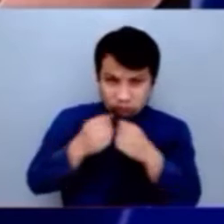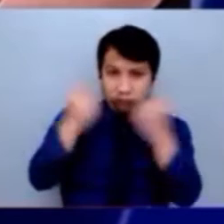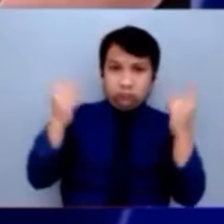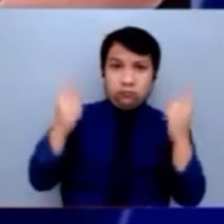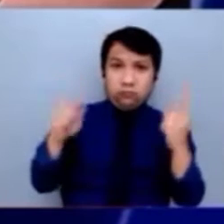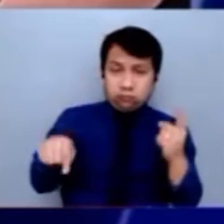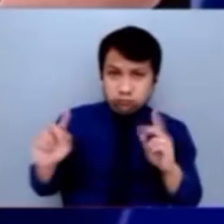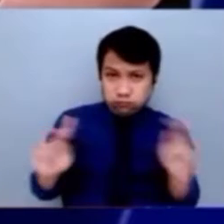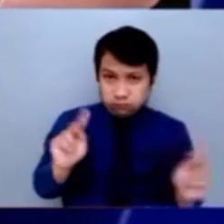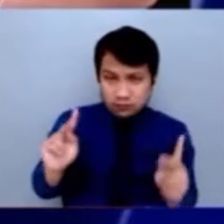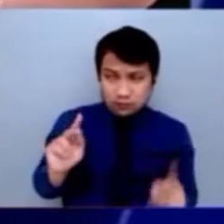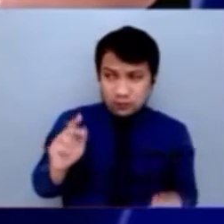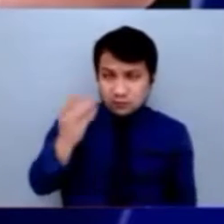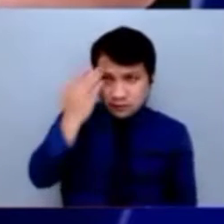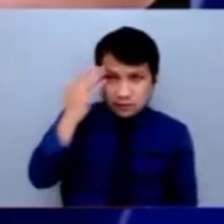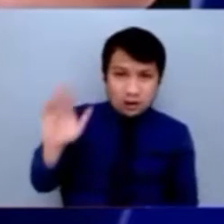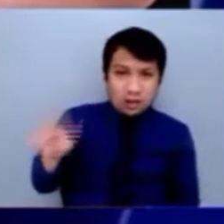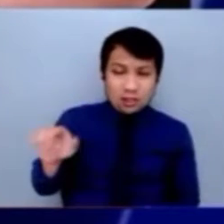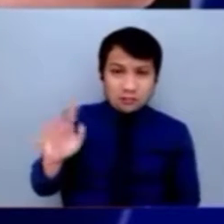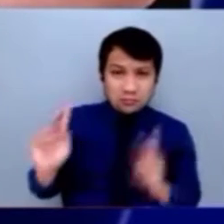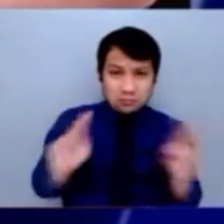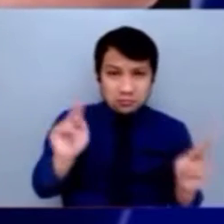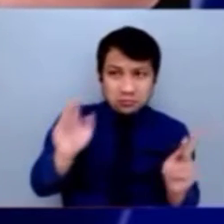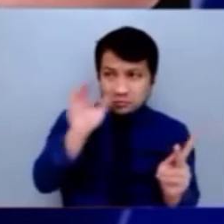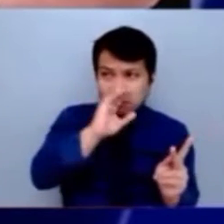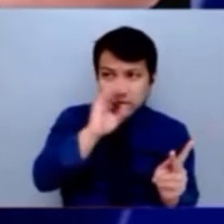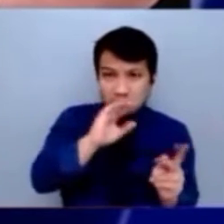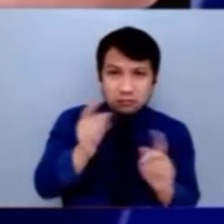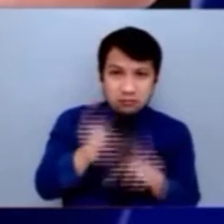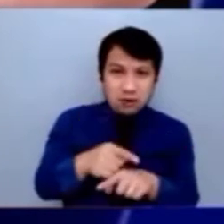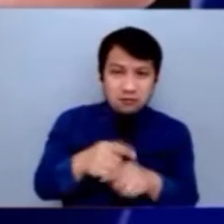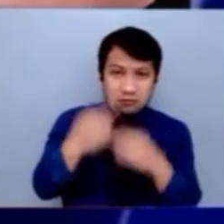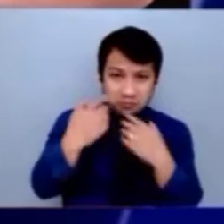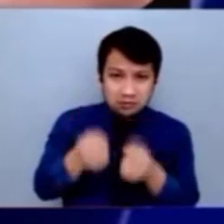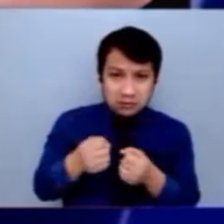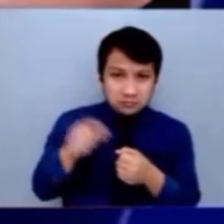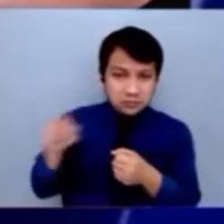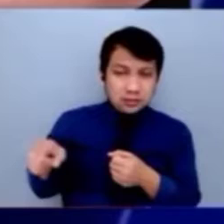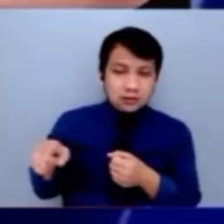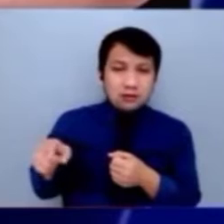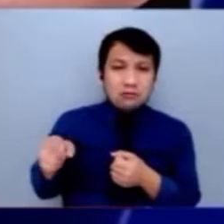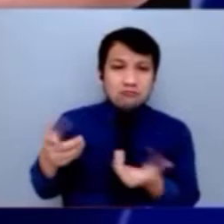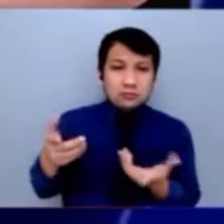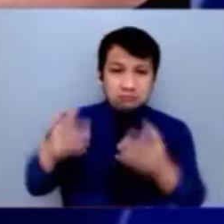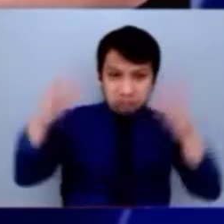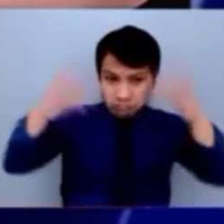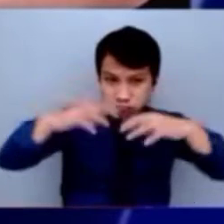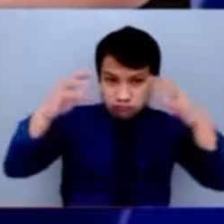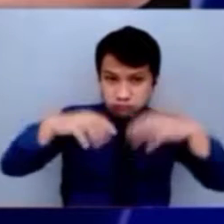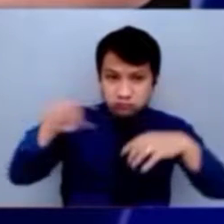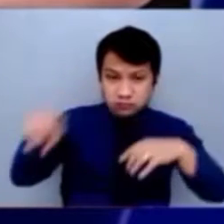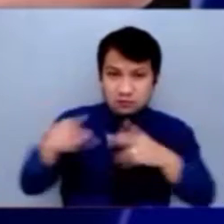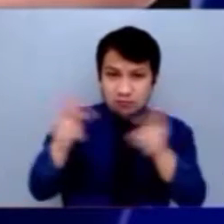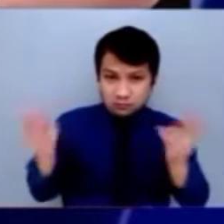ba in-expect ng mga Cebuano na ganon kalala yung pagtama ng bagyong Odette sa kanilang lugar?